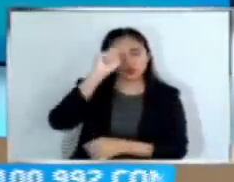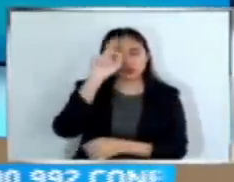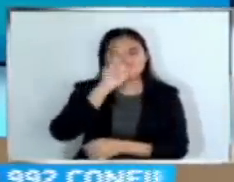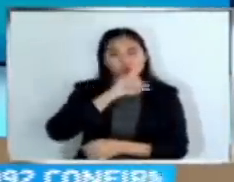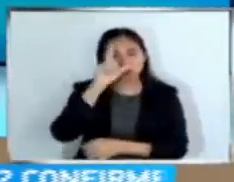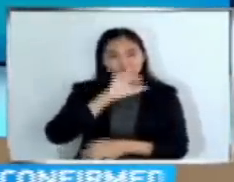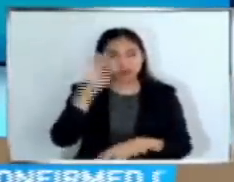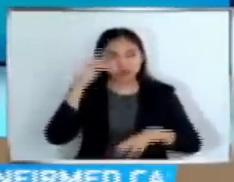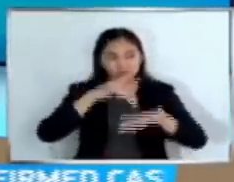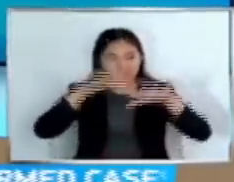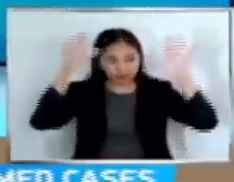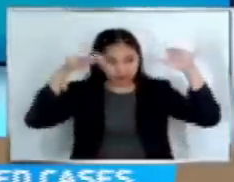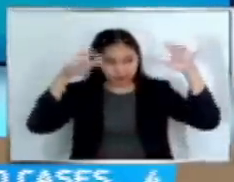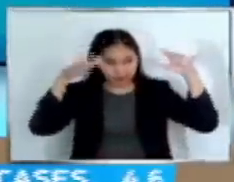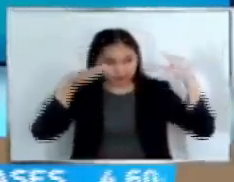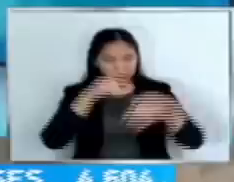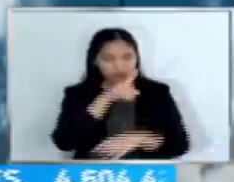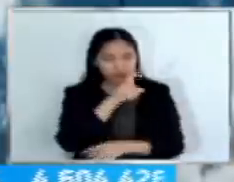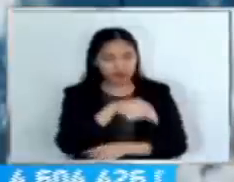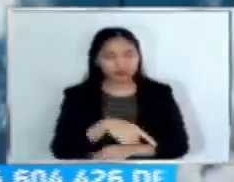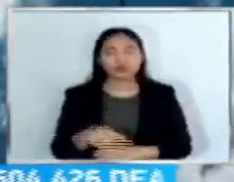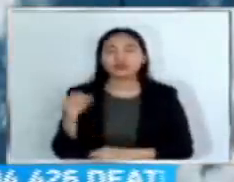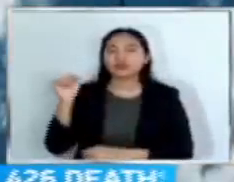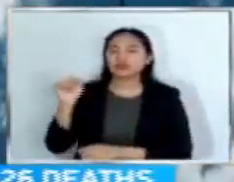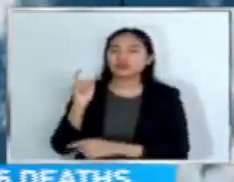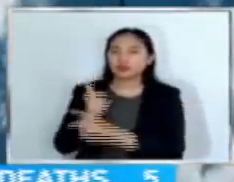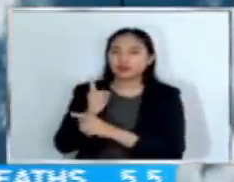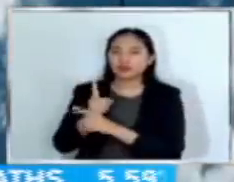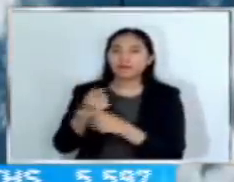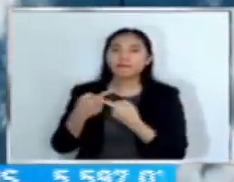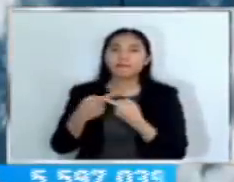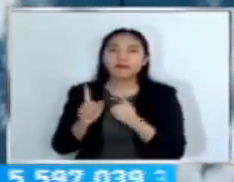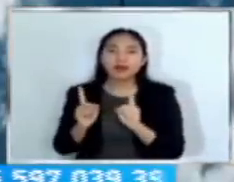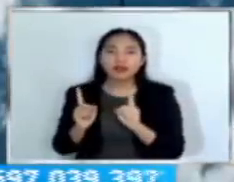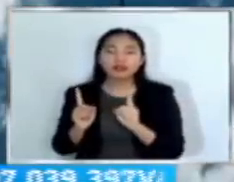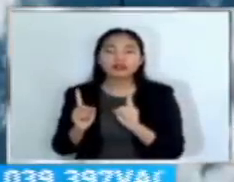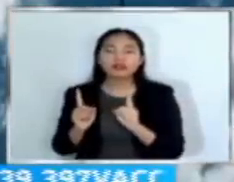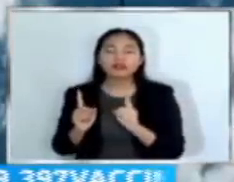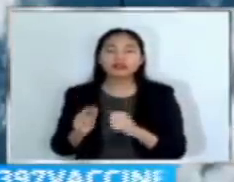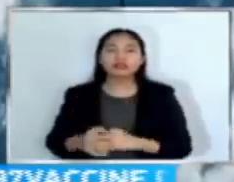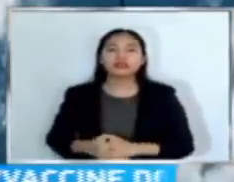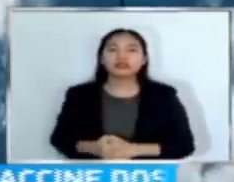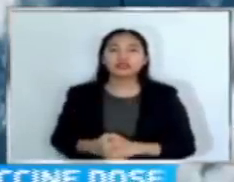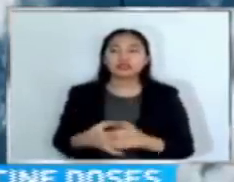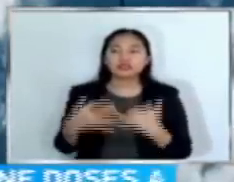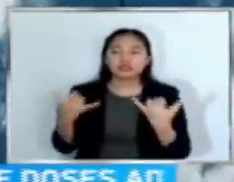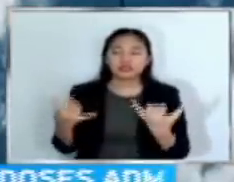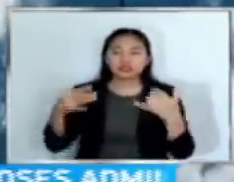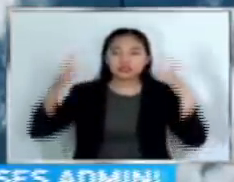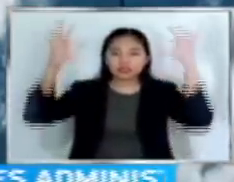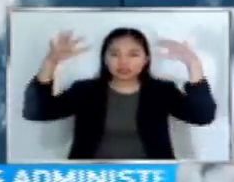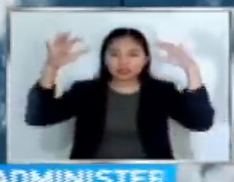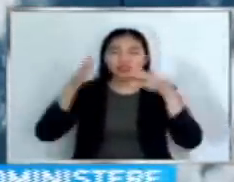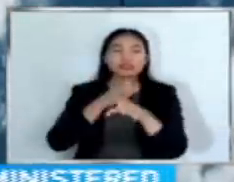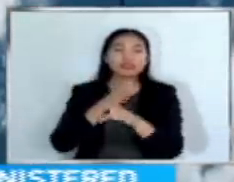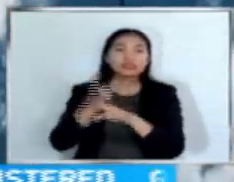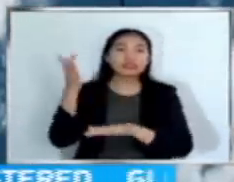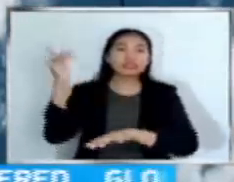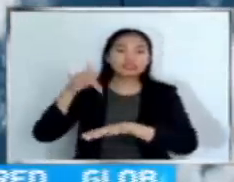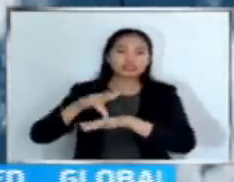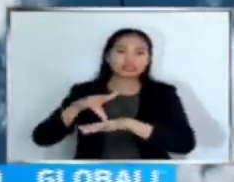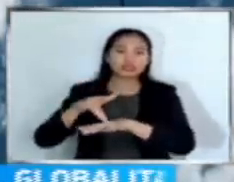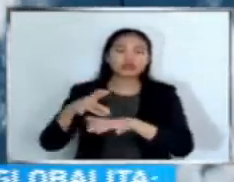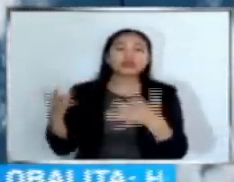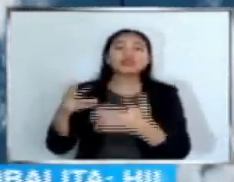bagyo? Tama po sila, no? Subalit, bagamat itong bagyo ay direktang maapektuhan ang nakararaming bahagi ng Northern